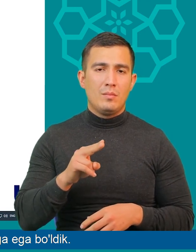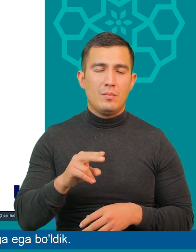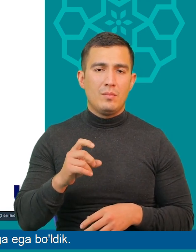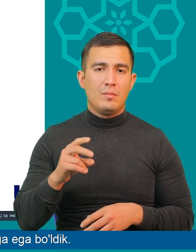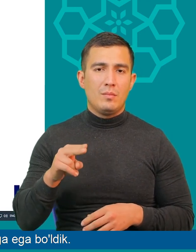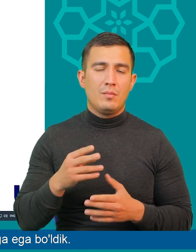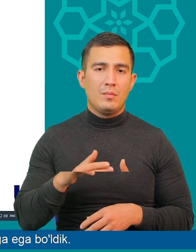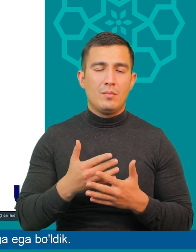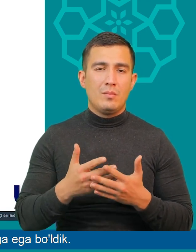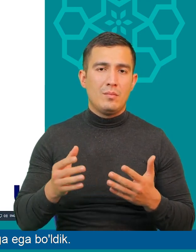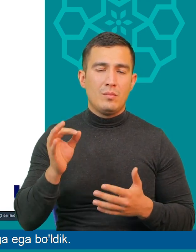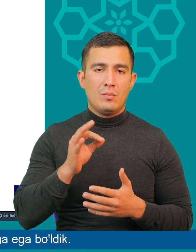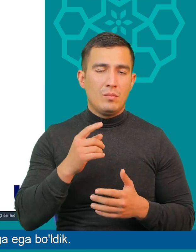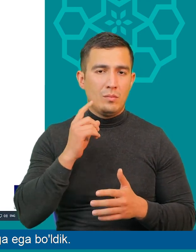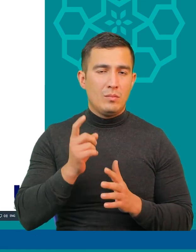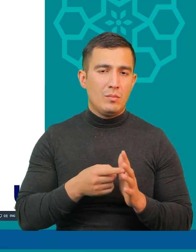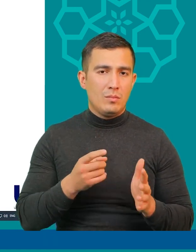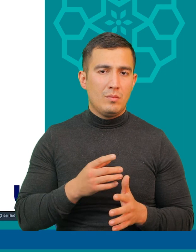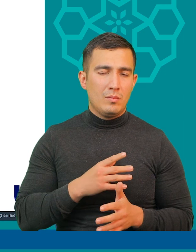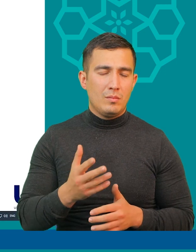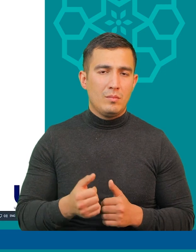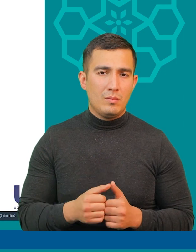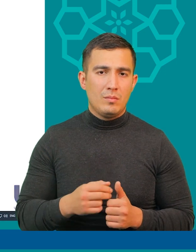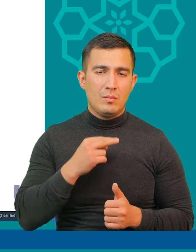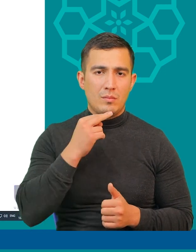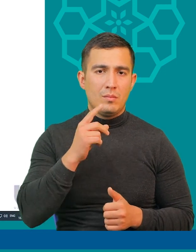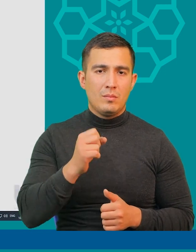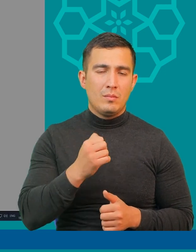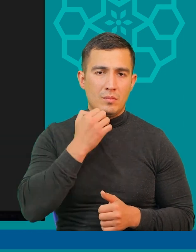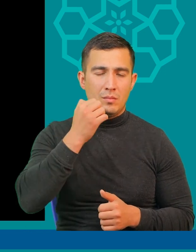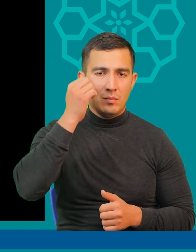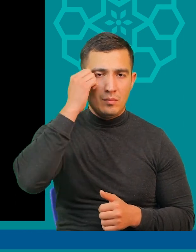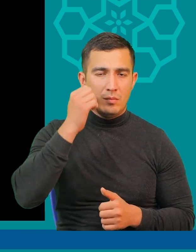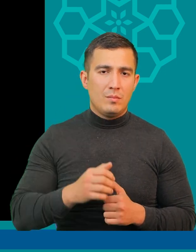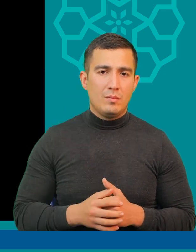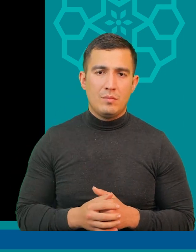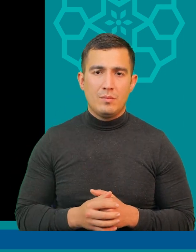yuklash haqida tushunchalarga ega bo'ldik. E'tiboringiz uchun rahmat.